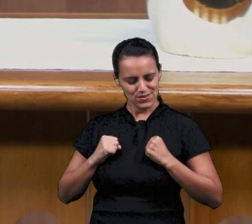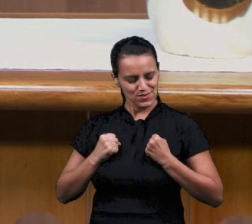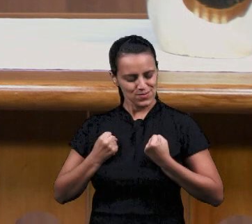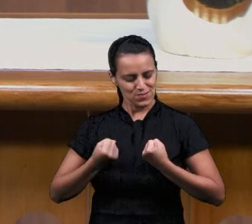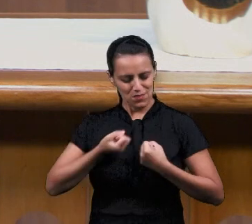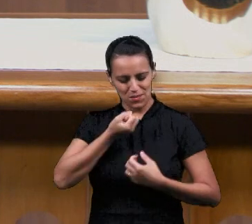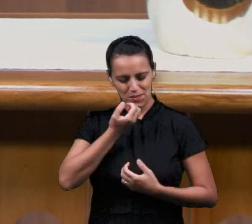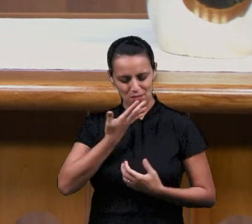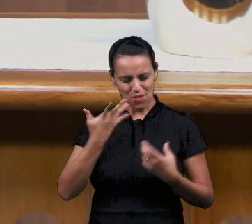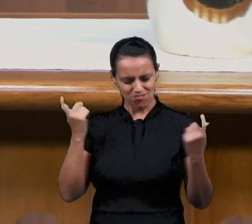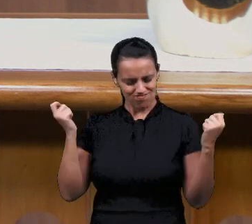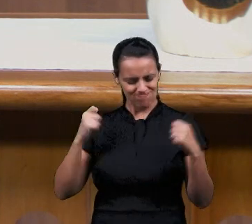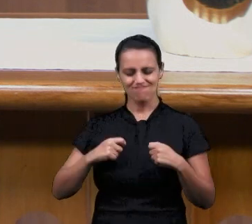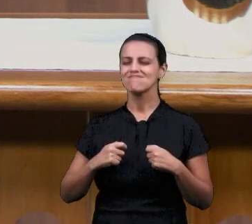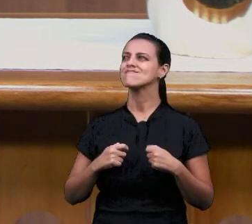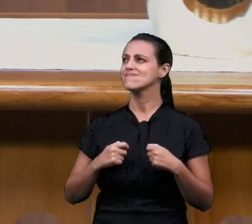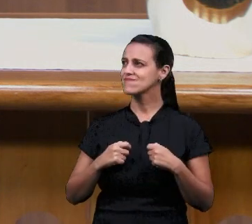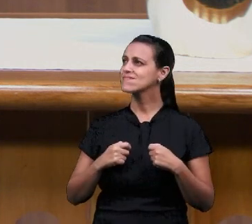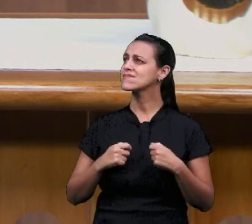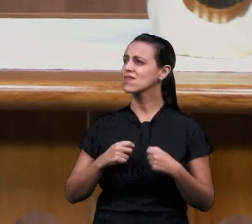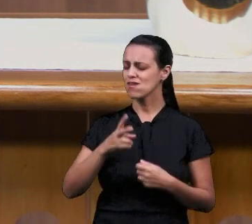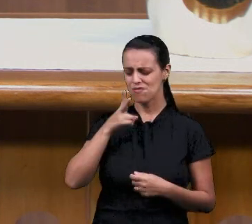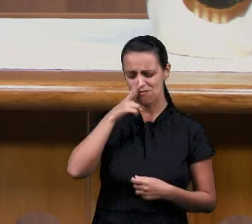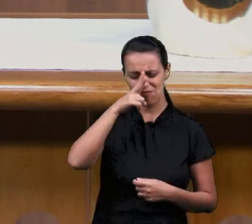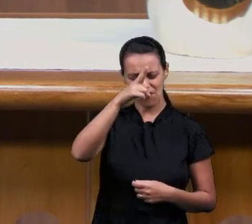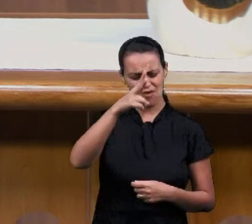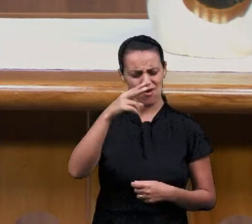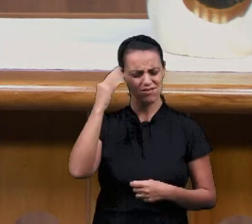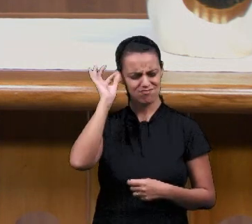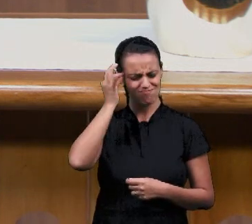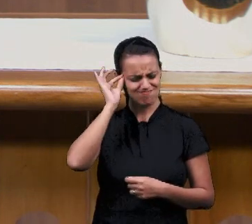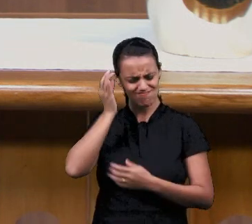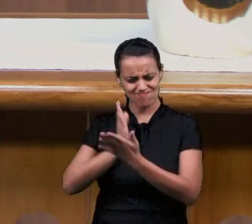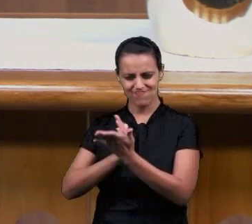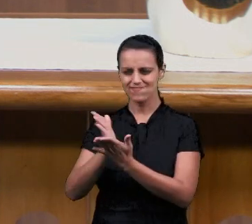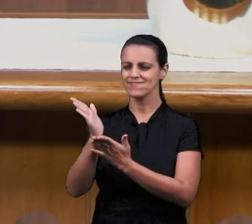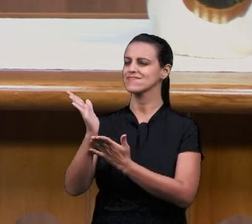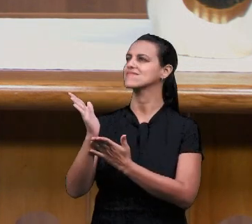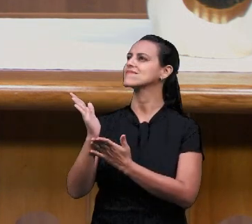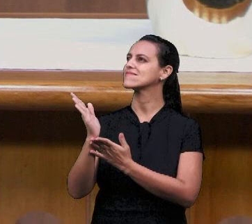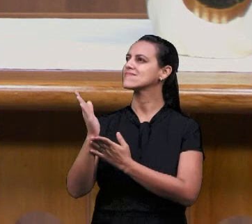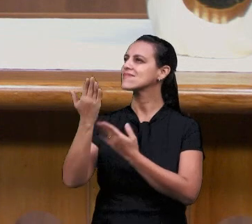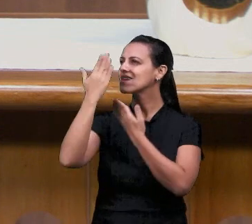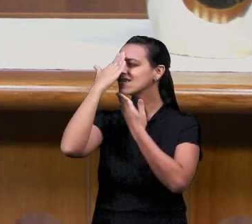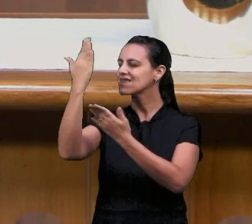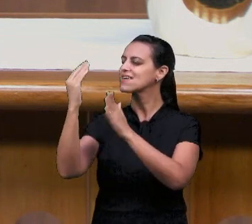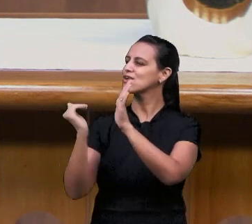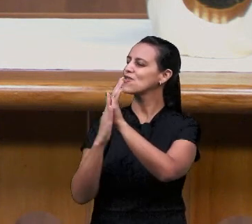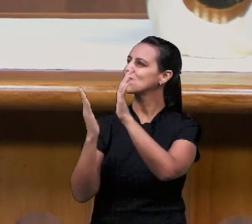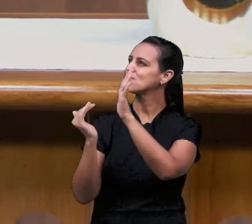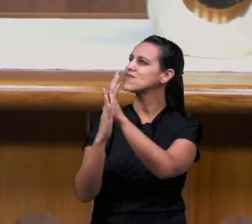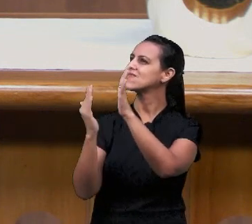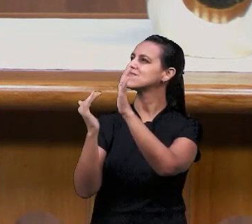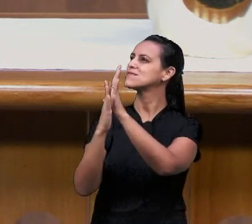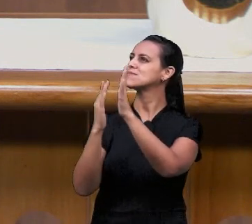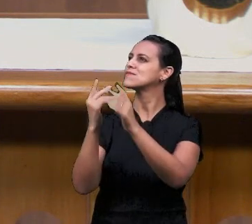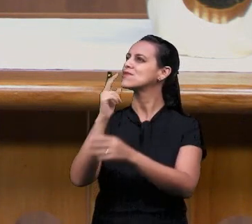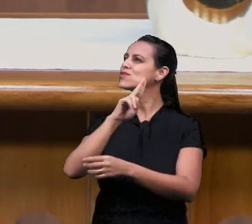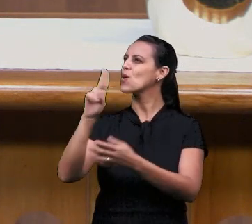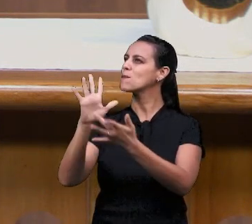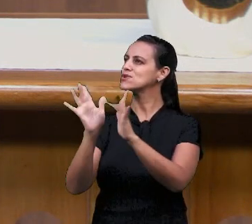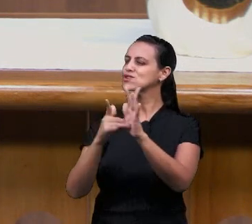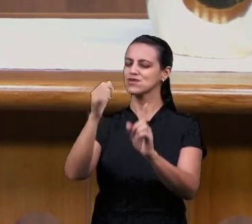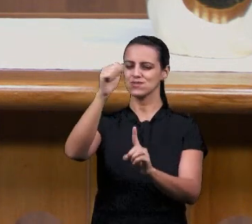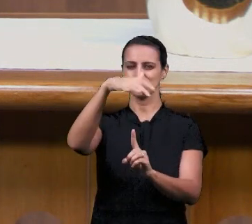suffisante qui fortifie notre vie spirituelle dans ta présence. Nous te louons, nous te bénissons à toi. Au nom de Jésus, nous disons